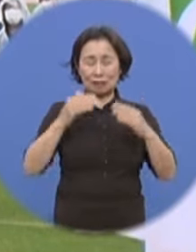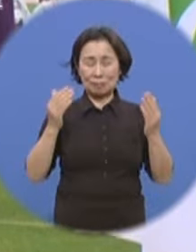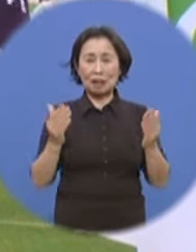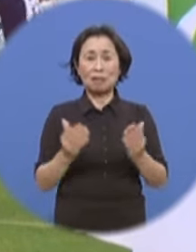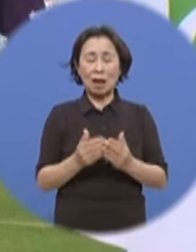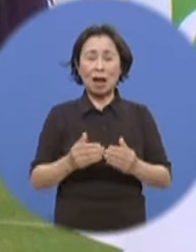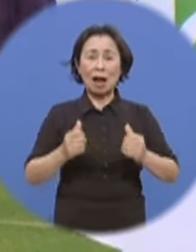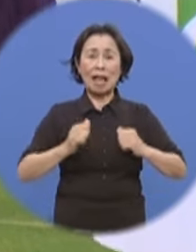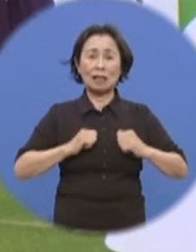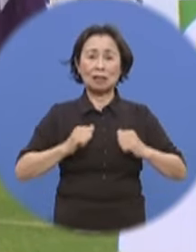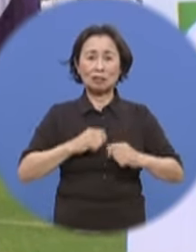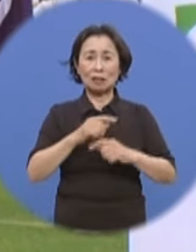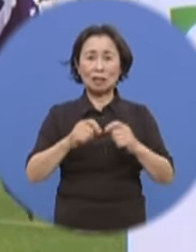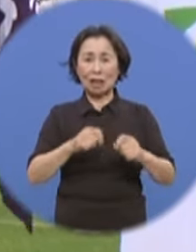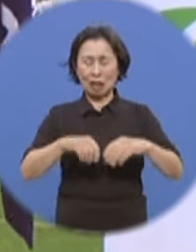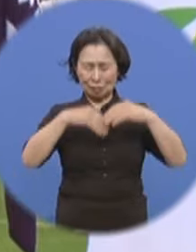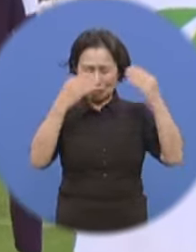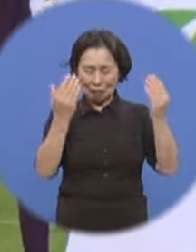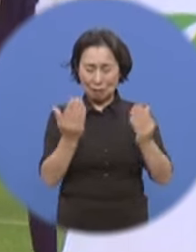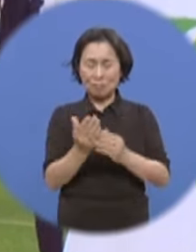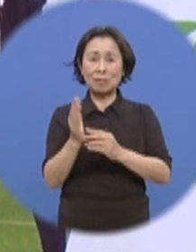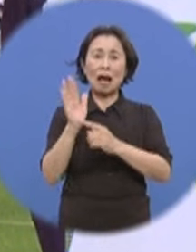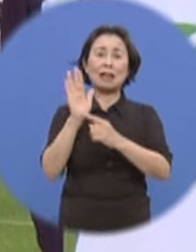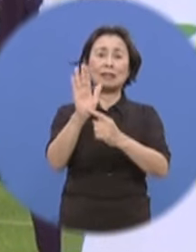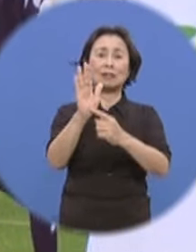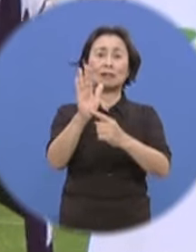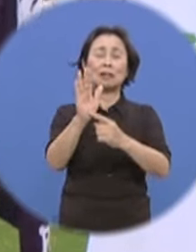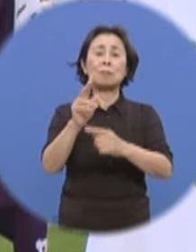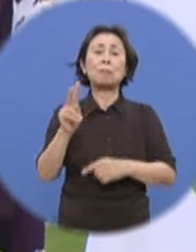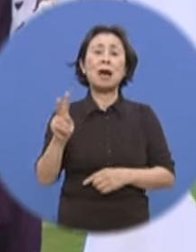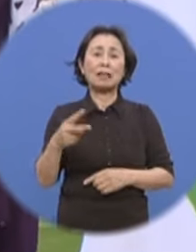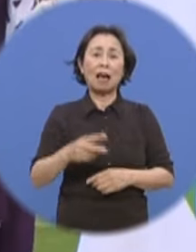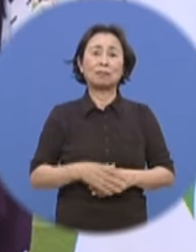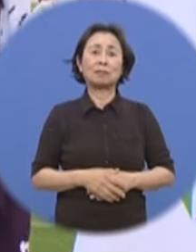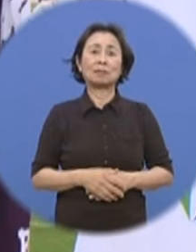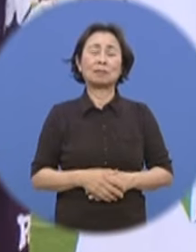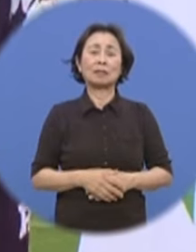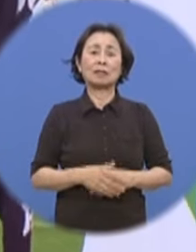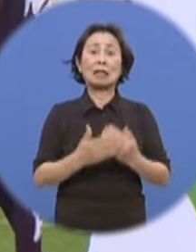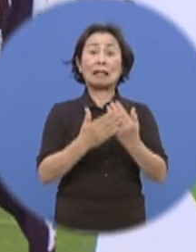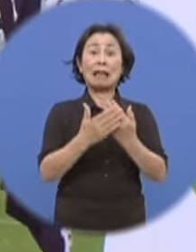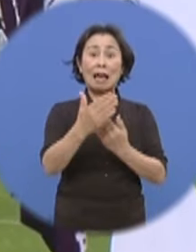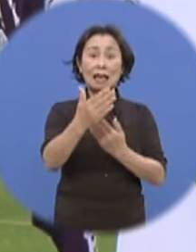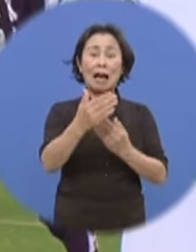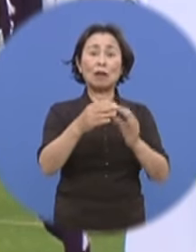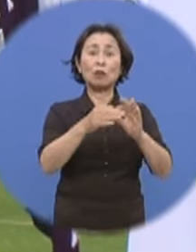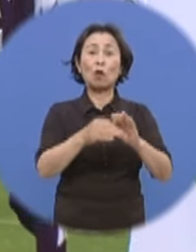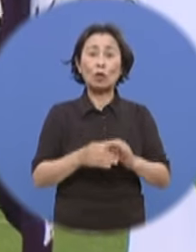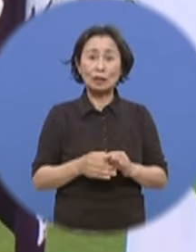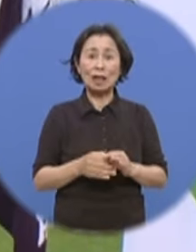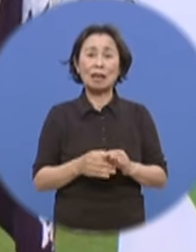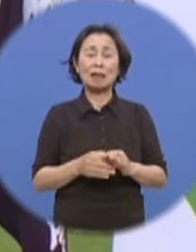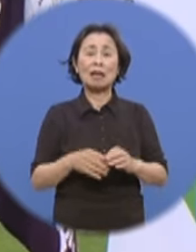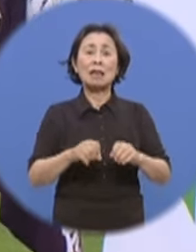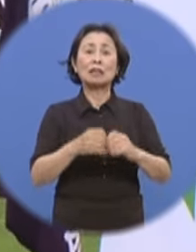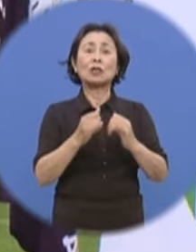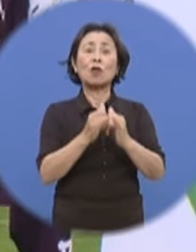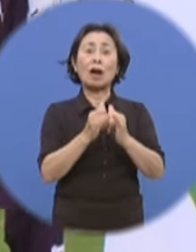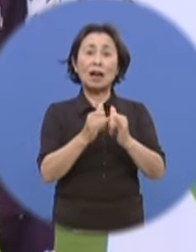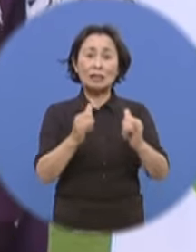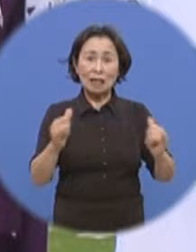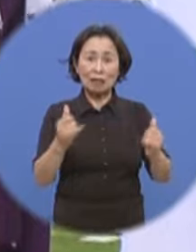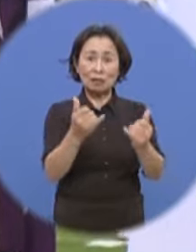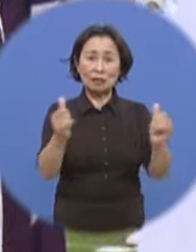年中の成果を遺憾なく発揮するととに大会を通じて障害者